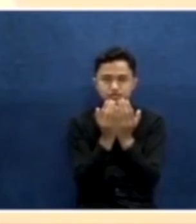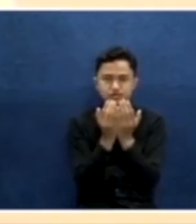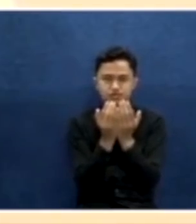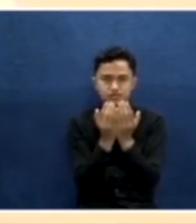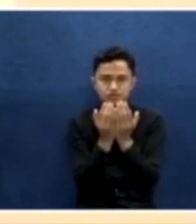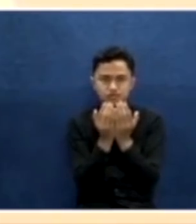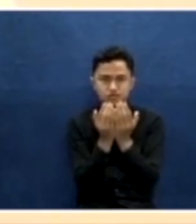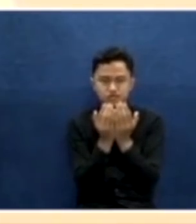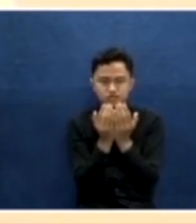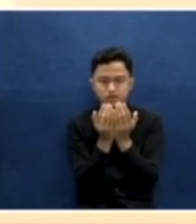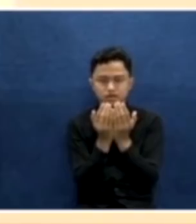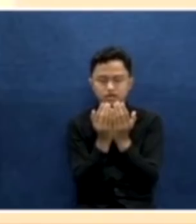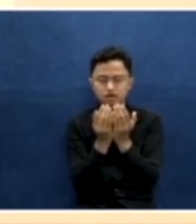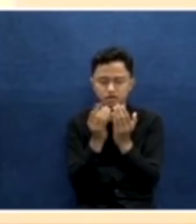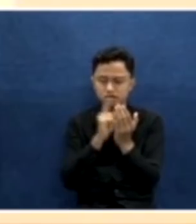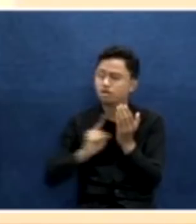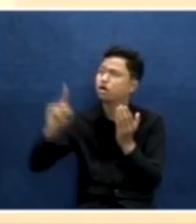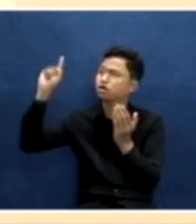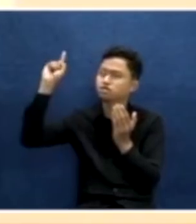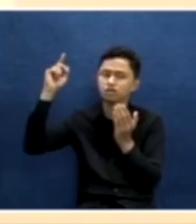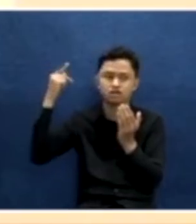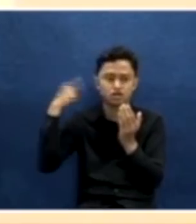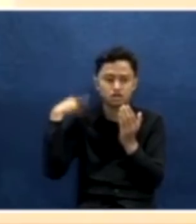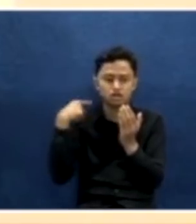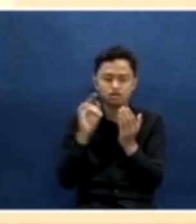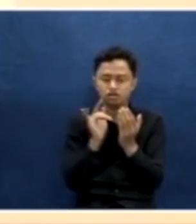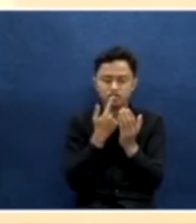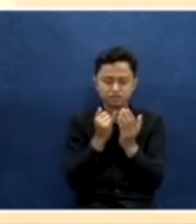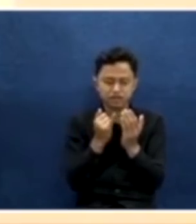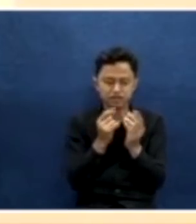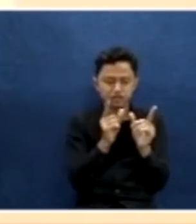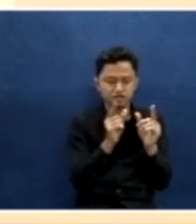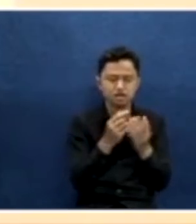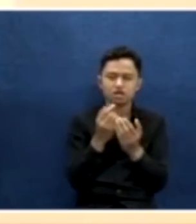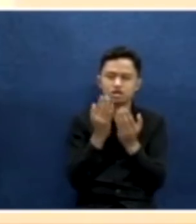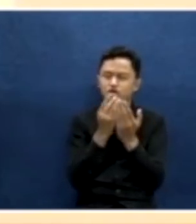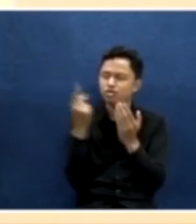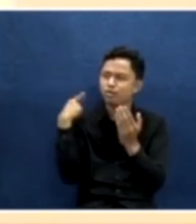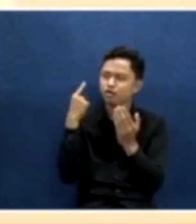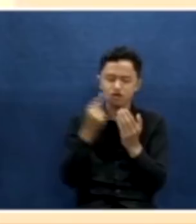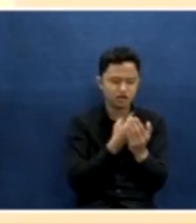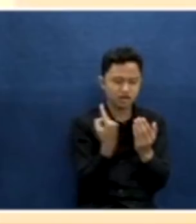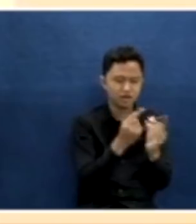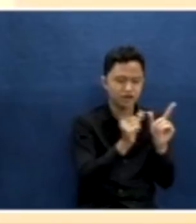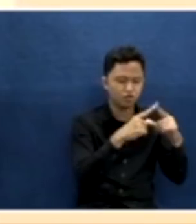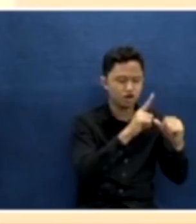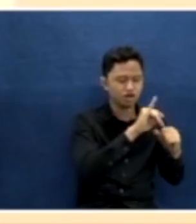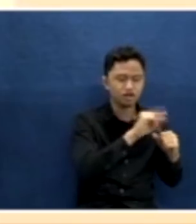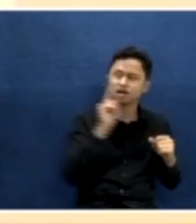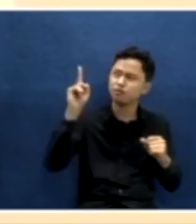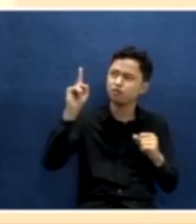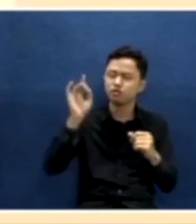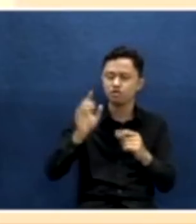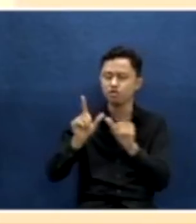tapi Jadi belinya seton ketika ditengah kesendirian Coba kami tidak sengaja